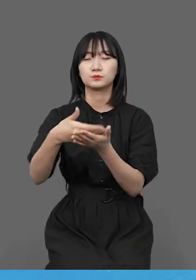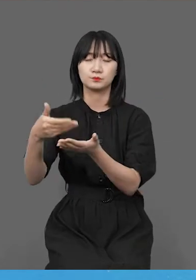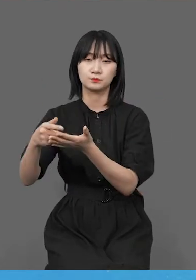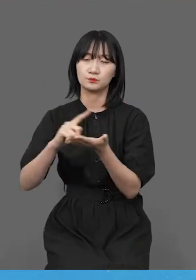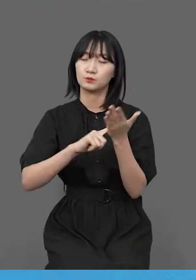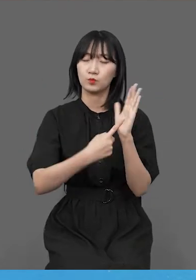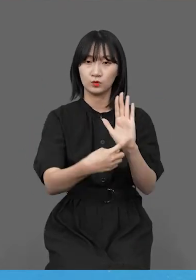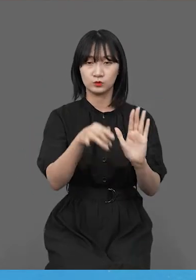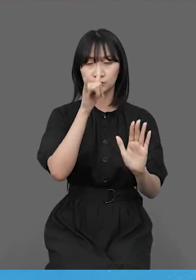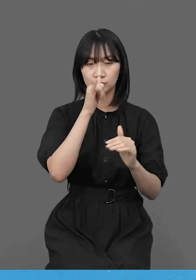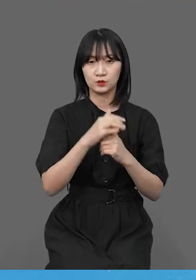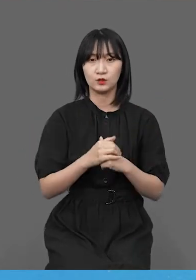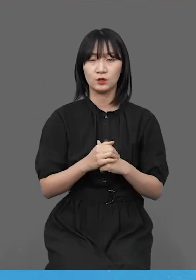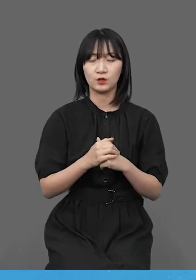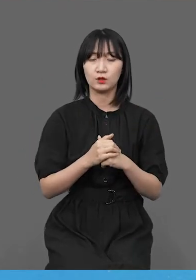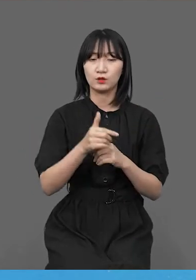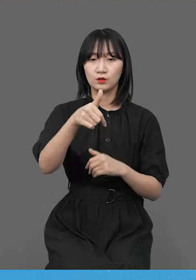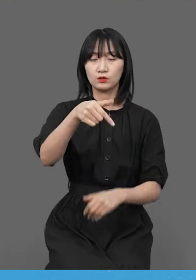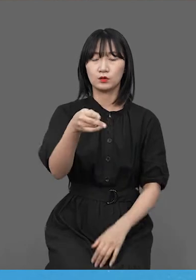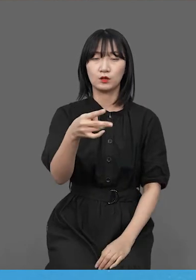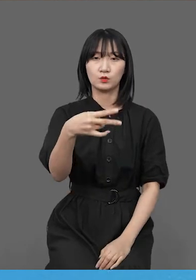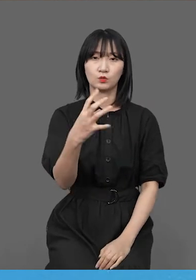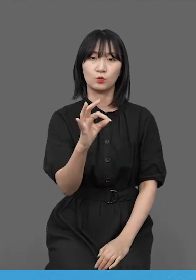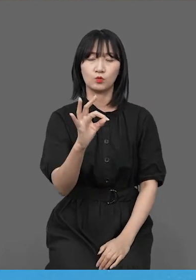겁니다. 저것을 개통